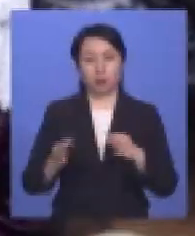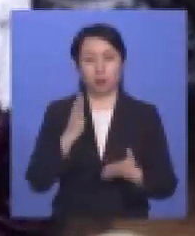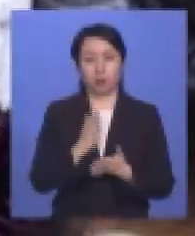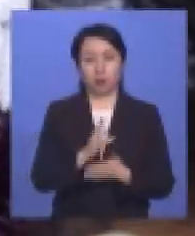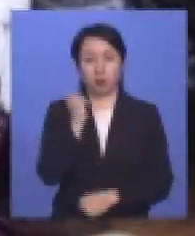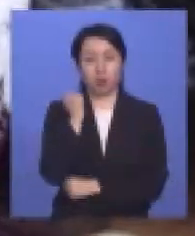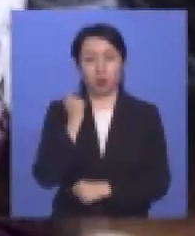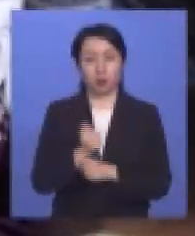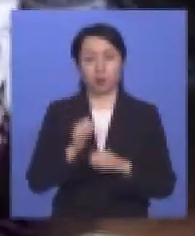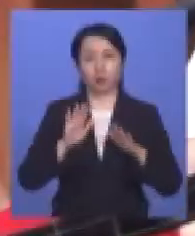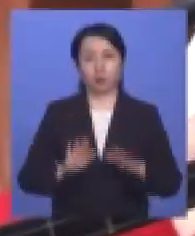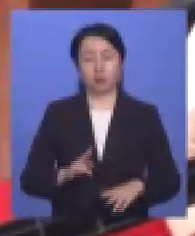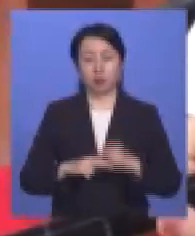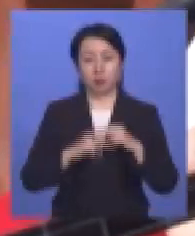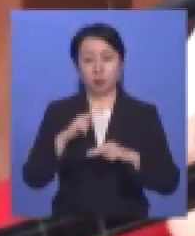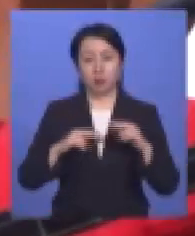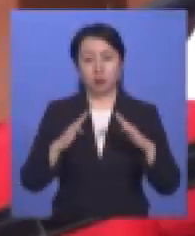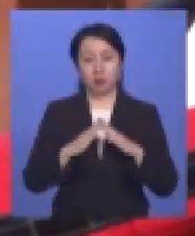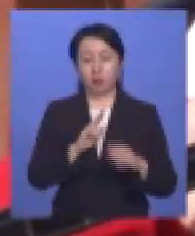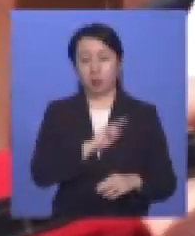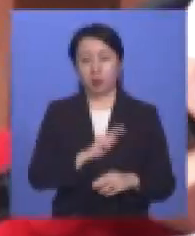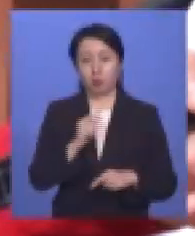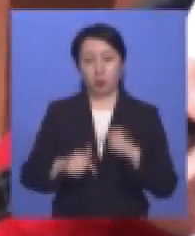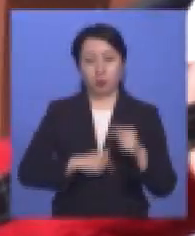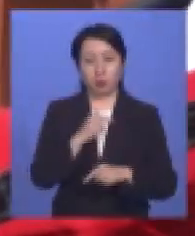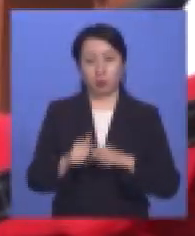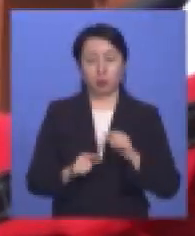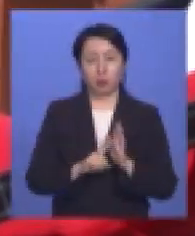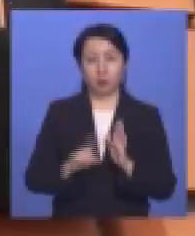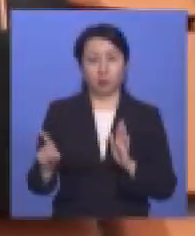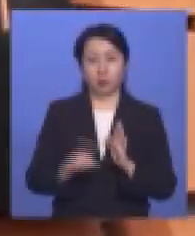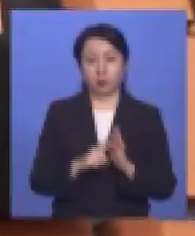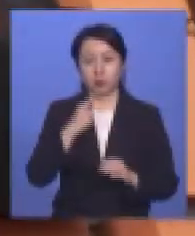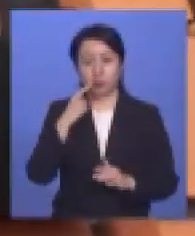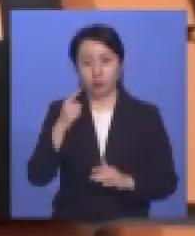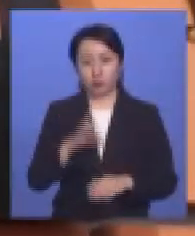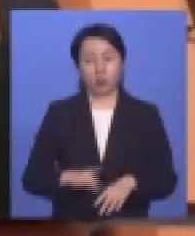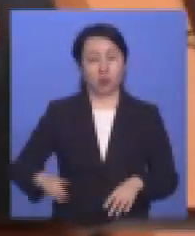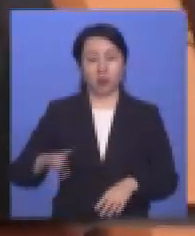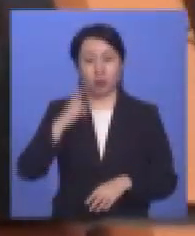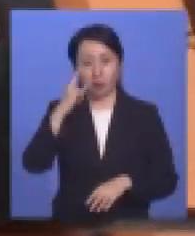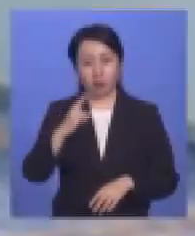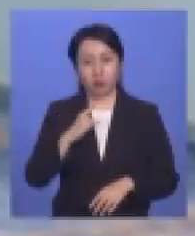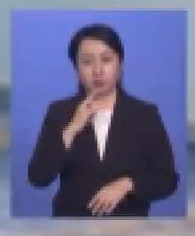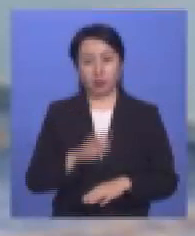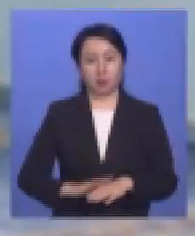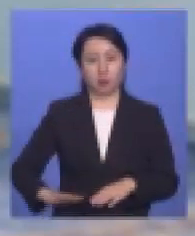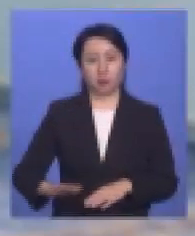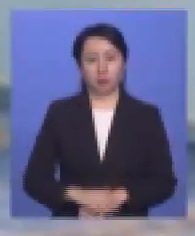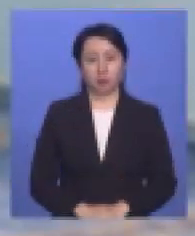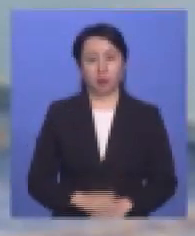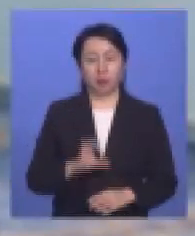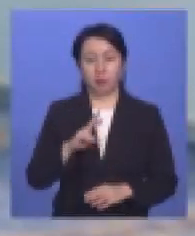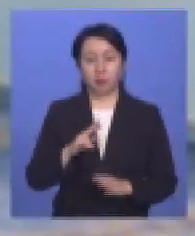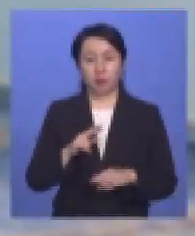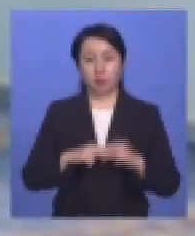создает рабочие места, возводит дома для работников предприятия и переселенцев из трудоизбыточных регионов Казахстана. В совхозе мы